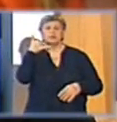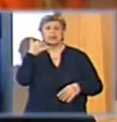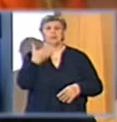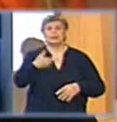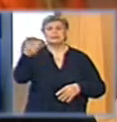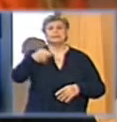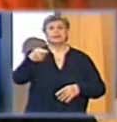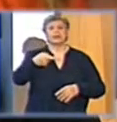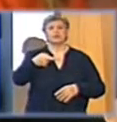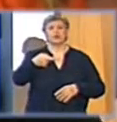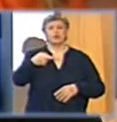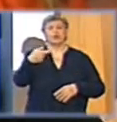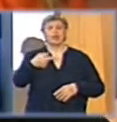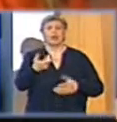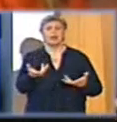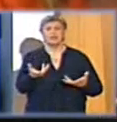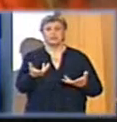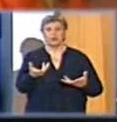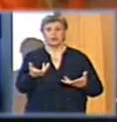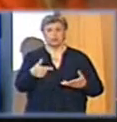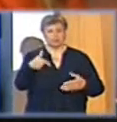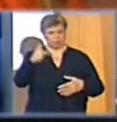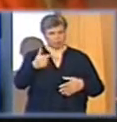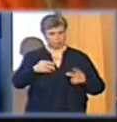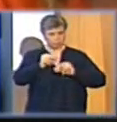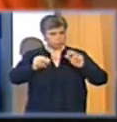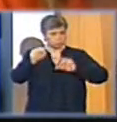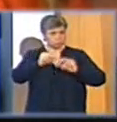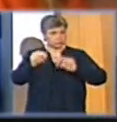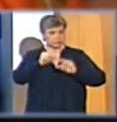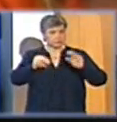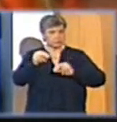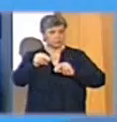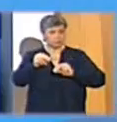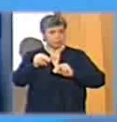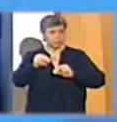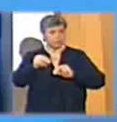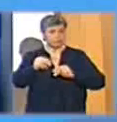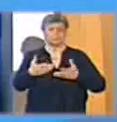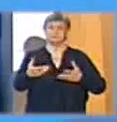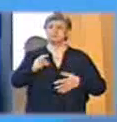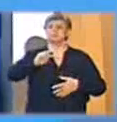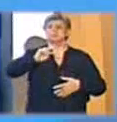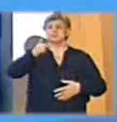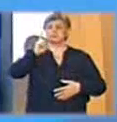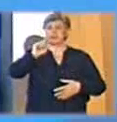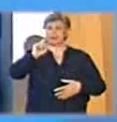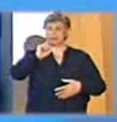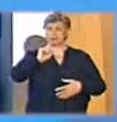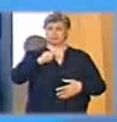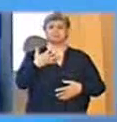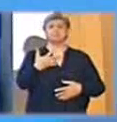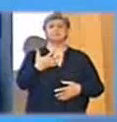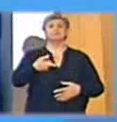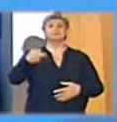κρεμότητα. Δεύτερο, εντάξει, ναι, απάντηστε αυτό, έχω και μια άλλη ερώτηση. Ναι. Το 5% έχει μετατεθεί